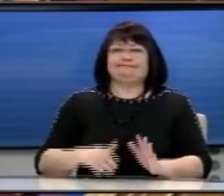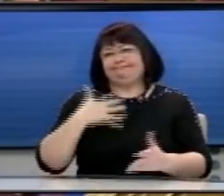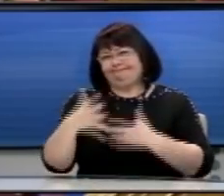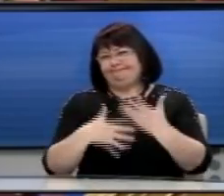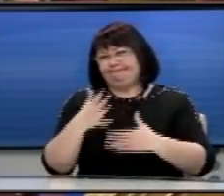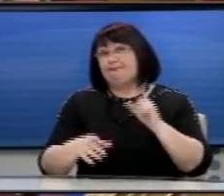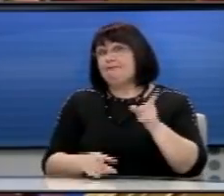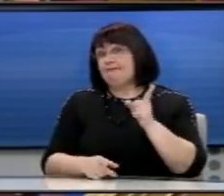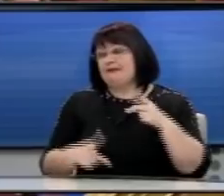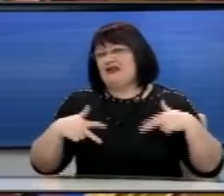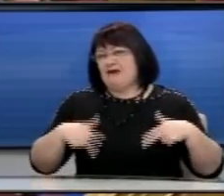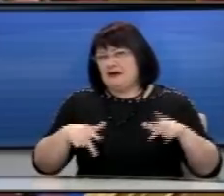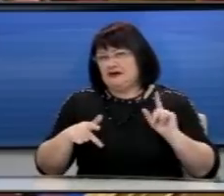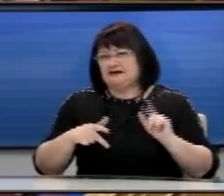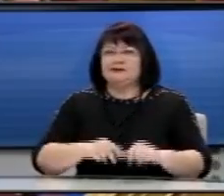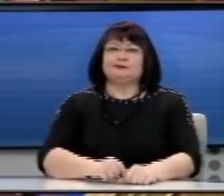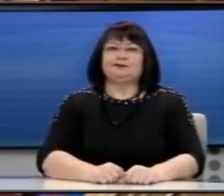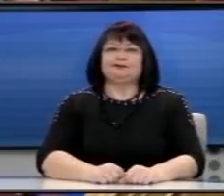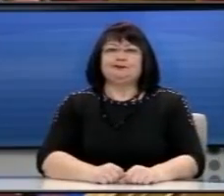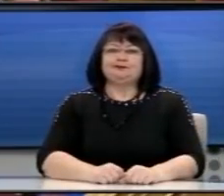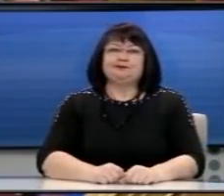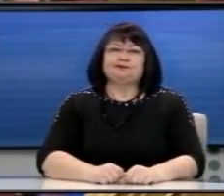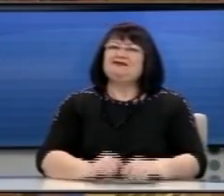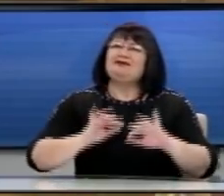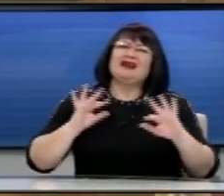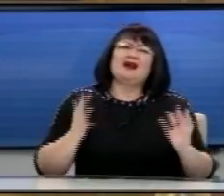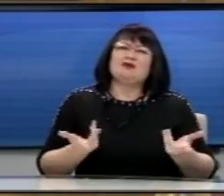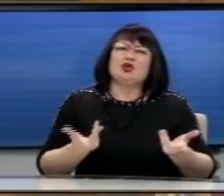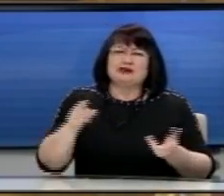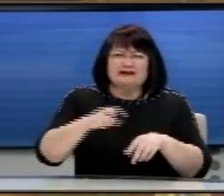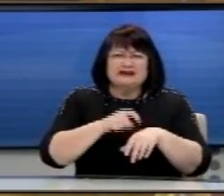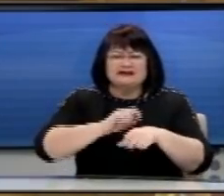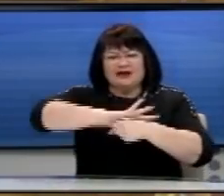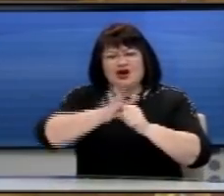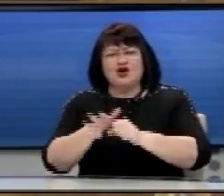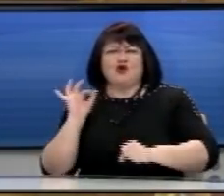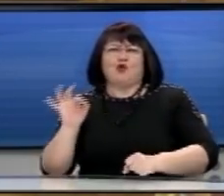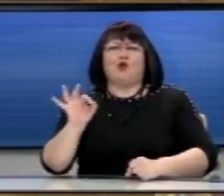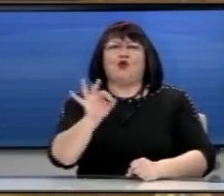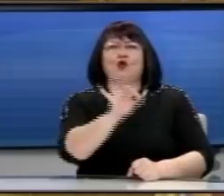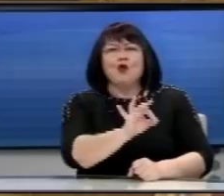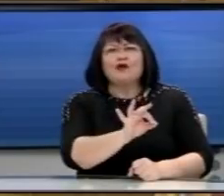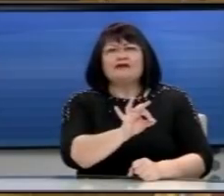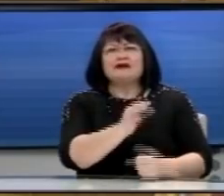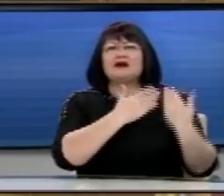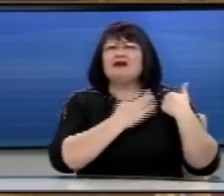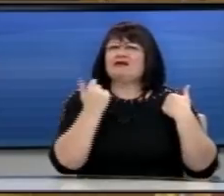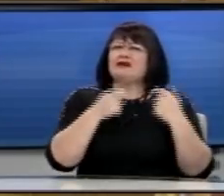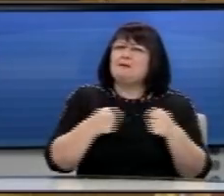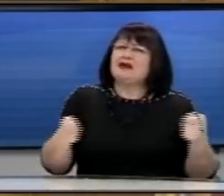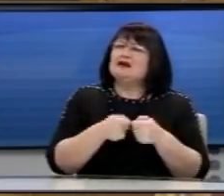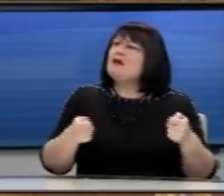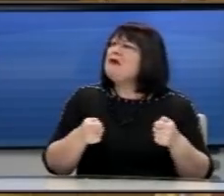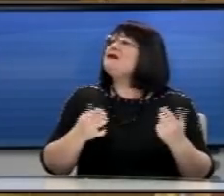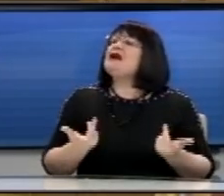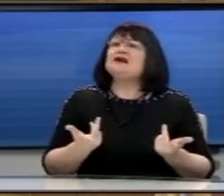Μπερδεύεστε, κύριε της κυβέρνησης. Από πού και ως πού, σε καιρό πανδημίας, είναι ανεύθυνο να δρομολογούνται μέτρα για